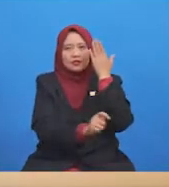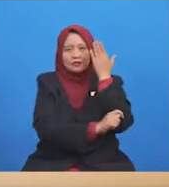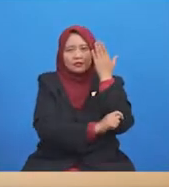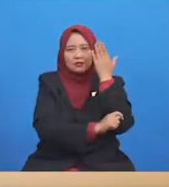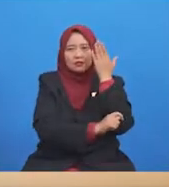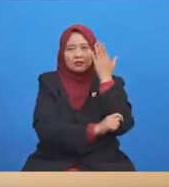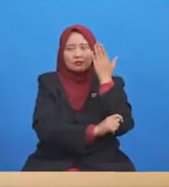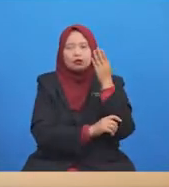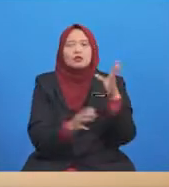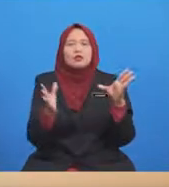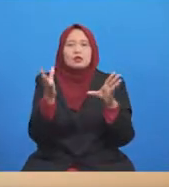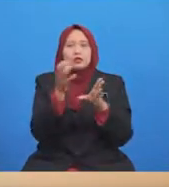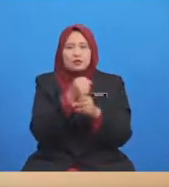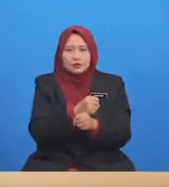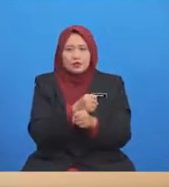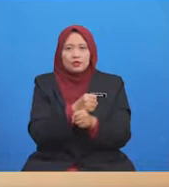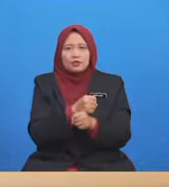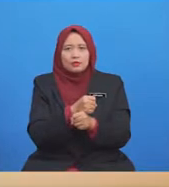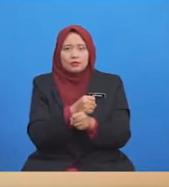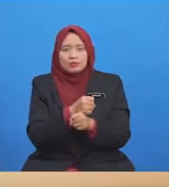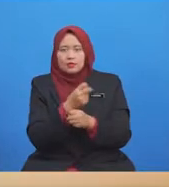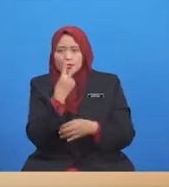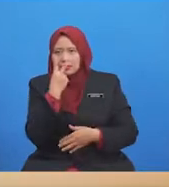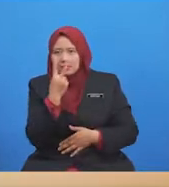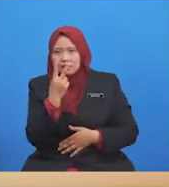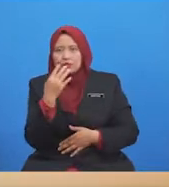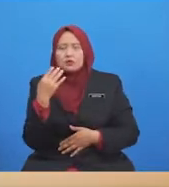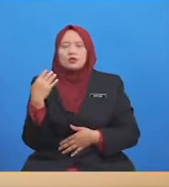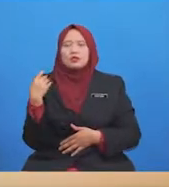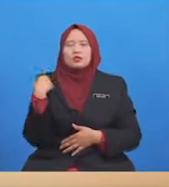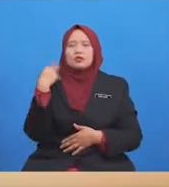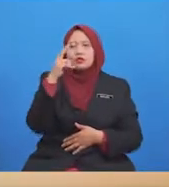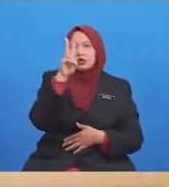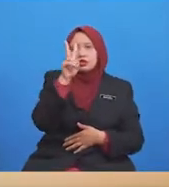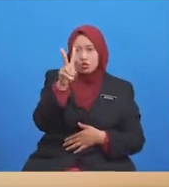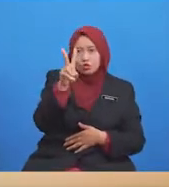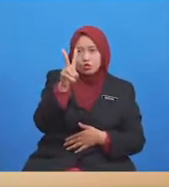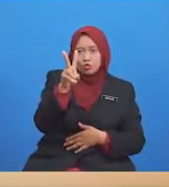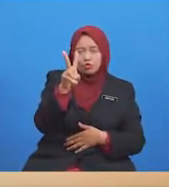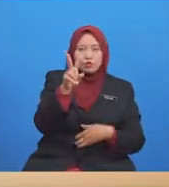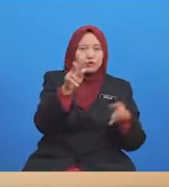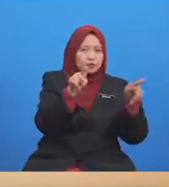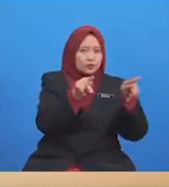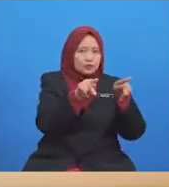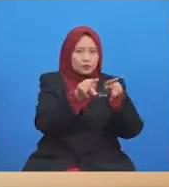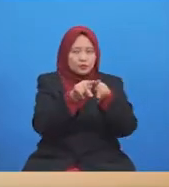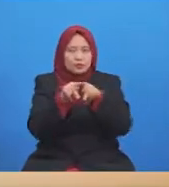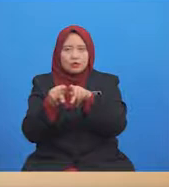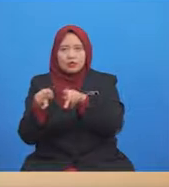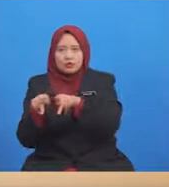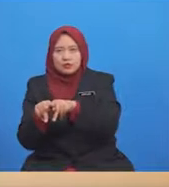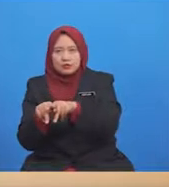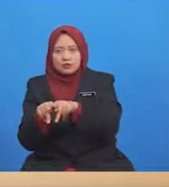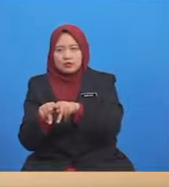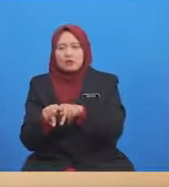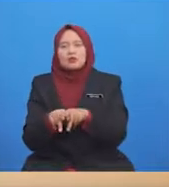dapat diperhatikan bahawa terdapat dua pasangan sudut pedalaman yang mempunyai